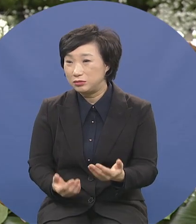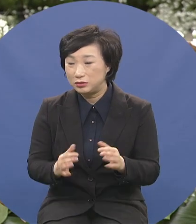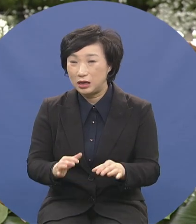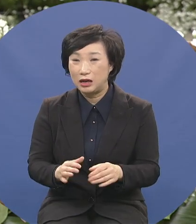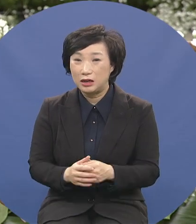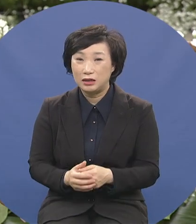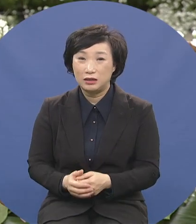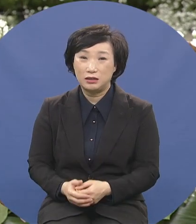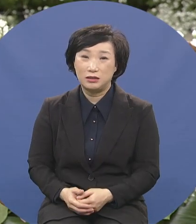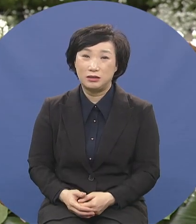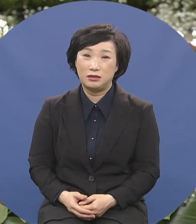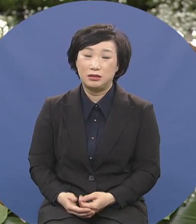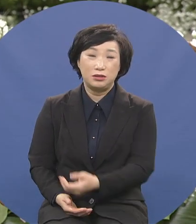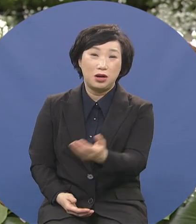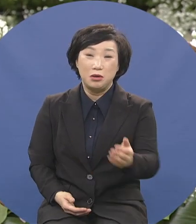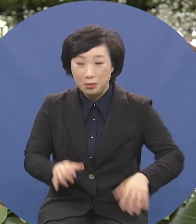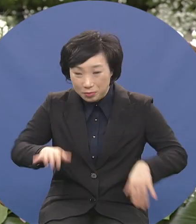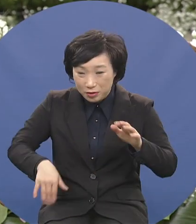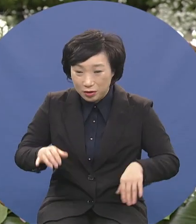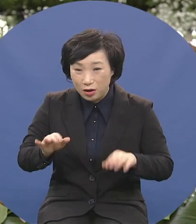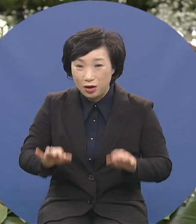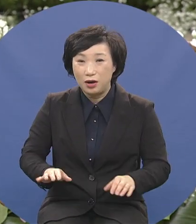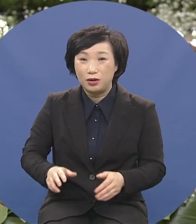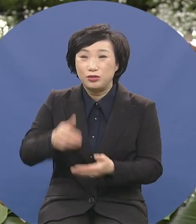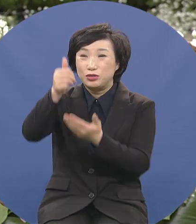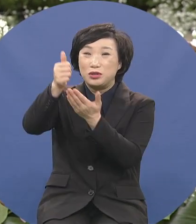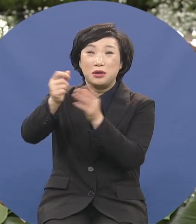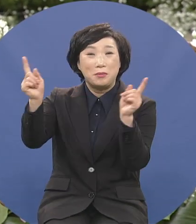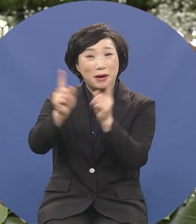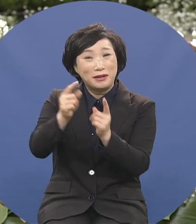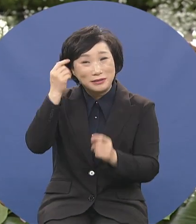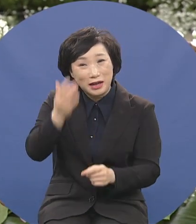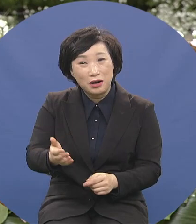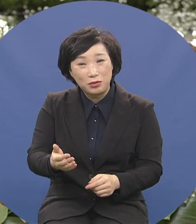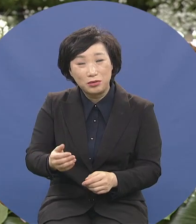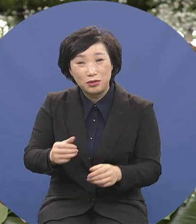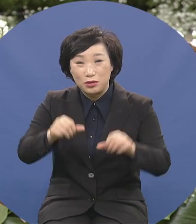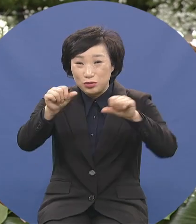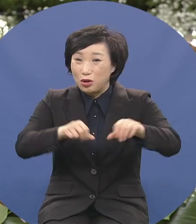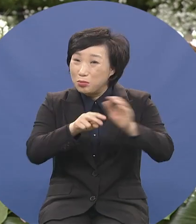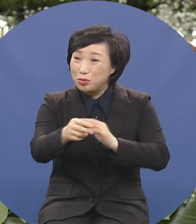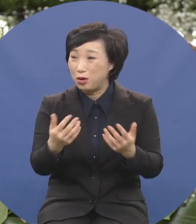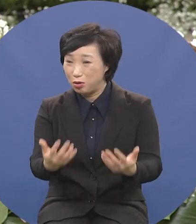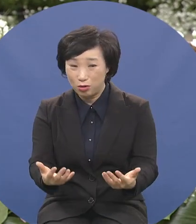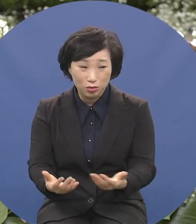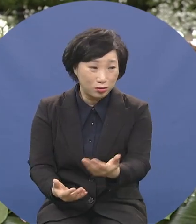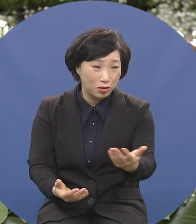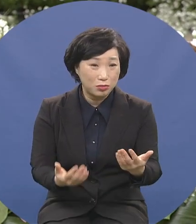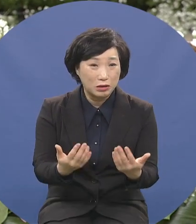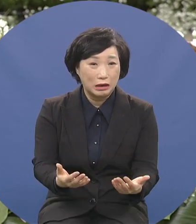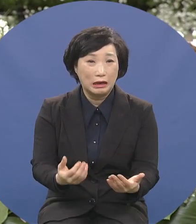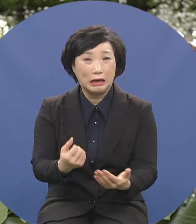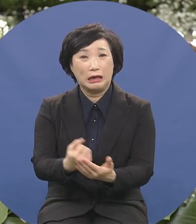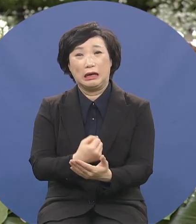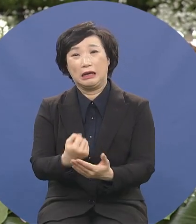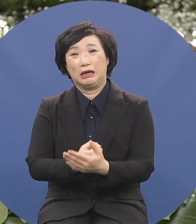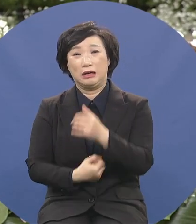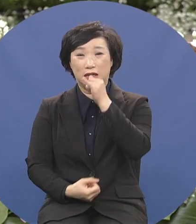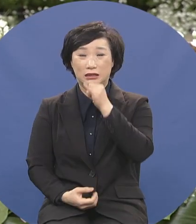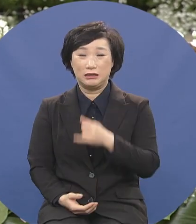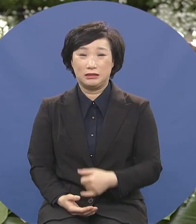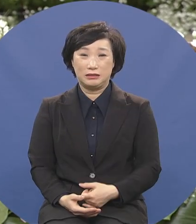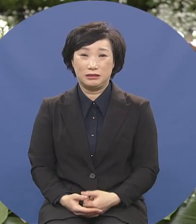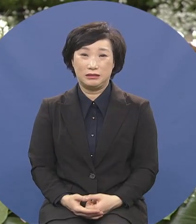그 빈손 들고 저주를 모면하려고? 안타깝지 않느냐 이